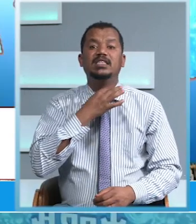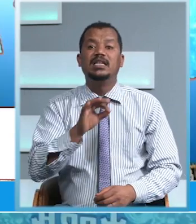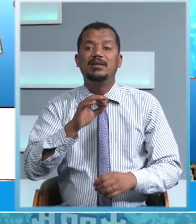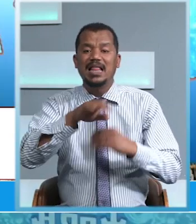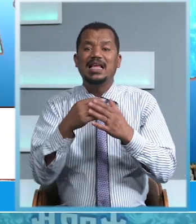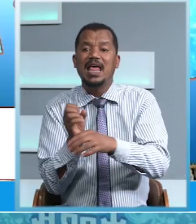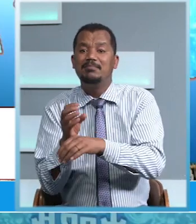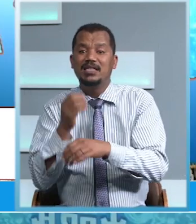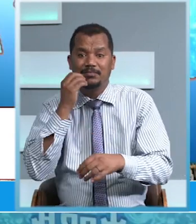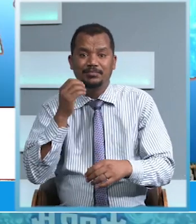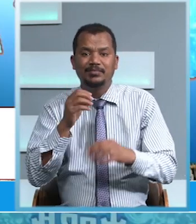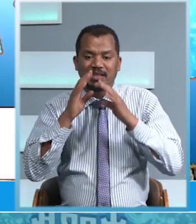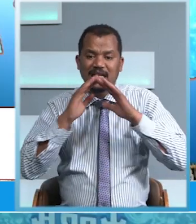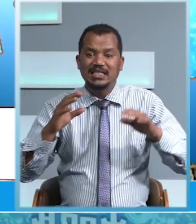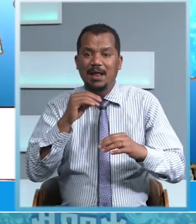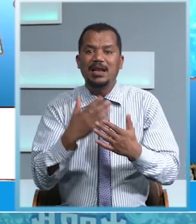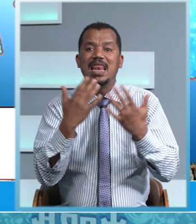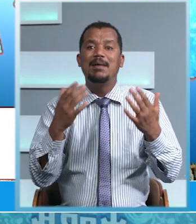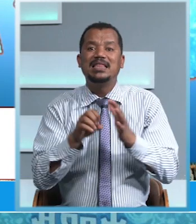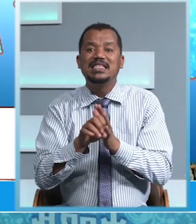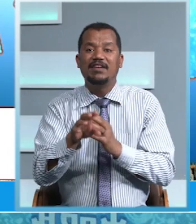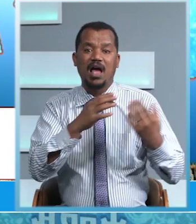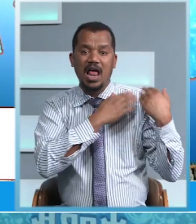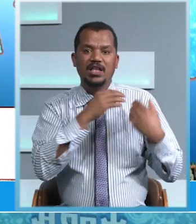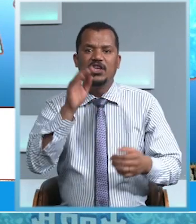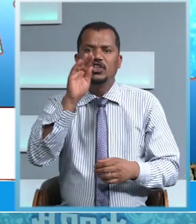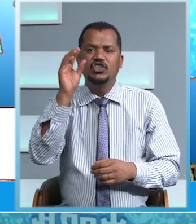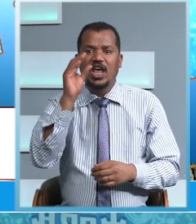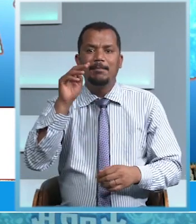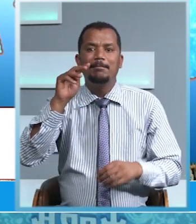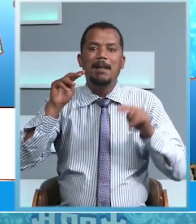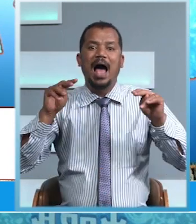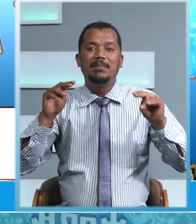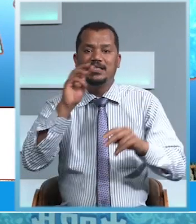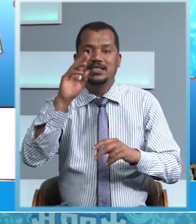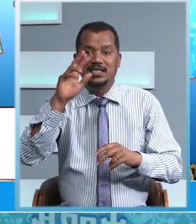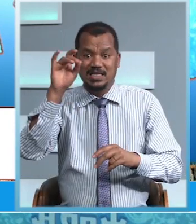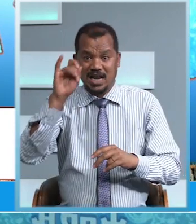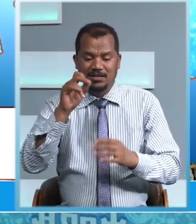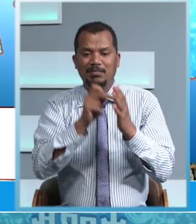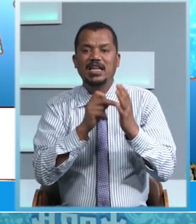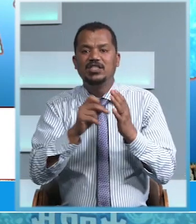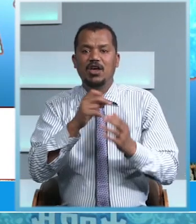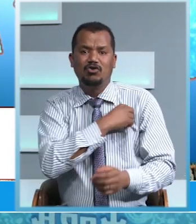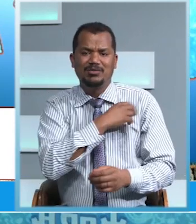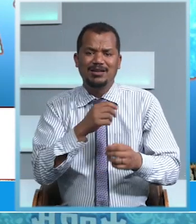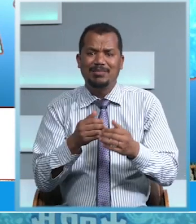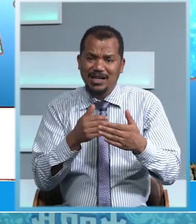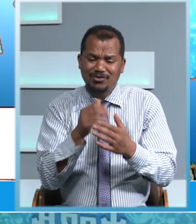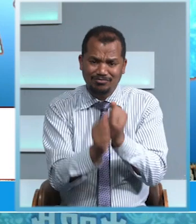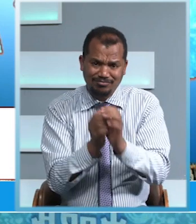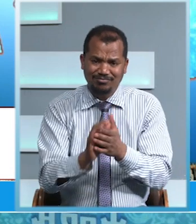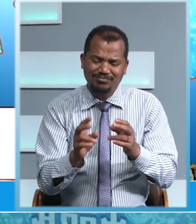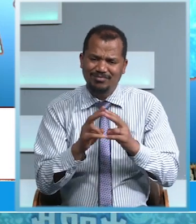በኢትዮጵያ እስልምና ጠቅላይ ምክር ቤት የሰላምና ልማት ዘርፍ ኃላፊ ሼህ መሐመድ ሲራጅ በደሴ ሆስፒታል በደረሰው